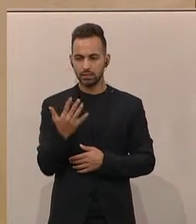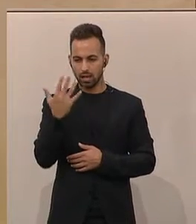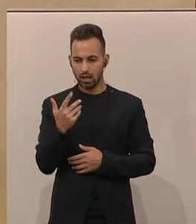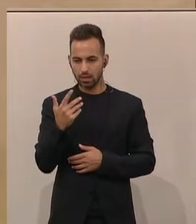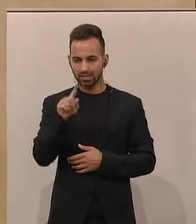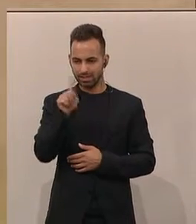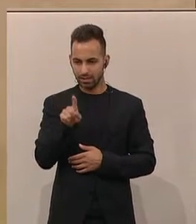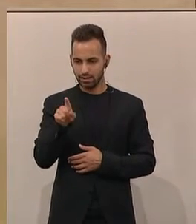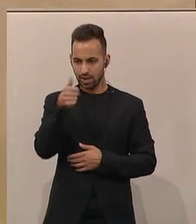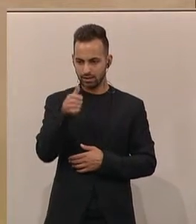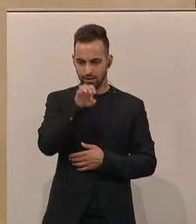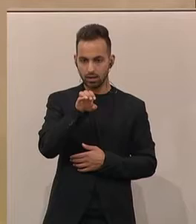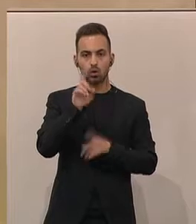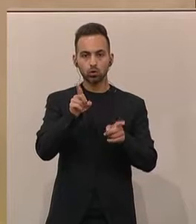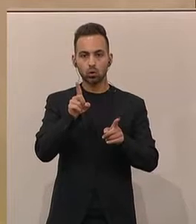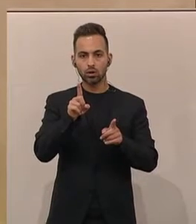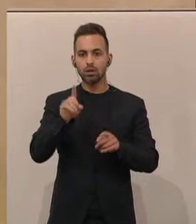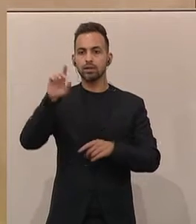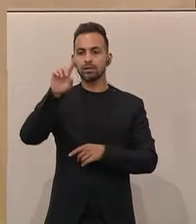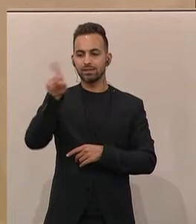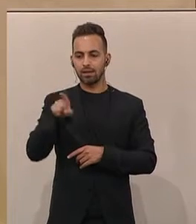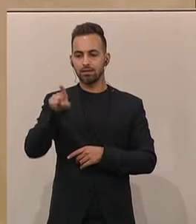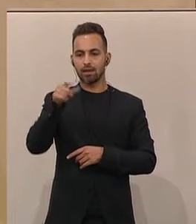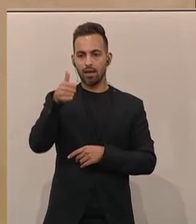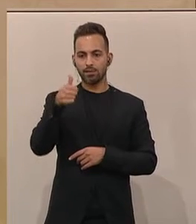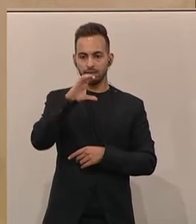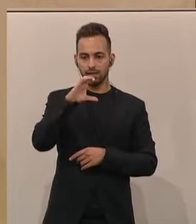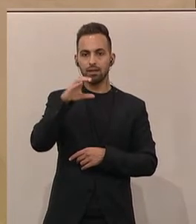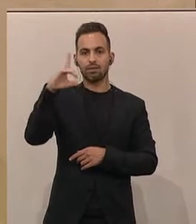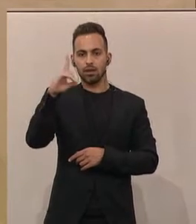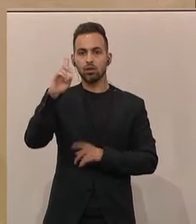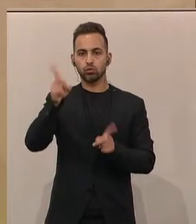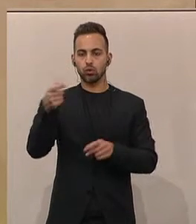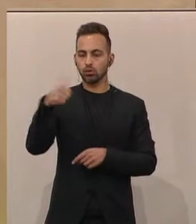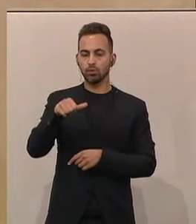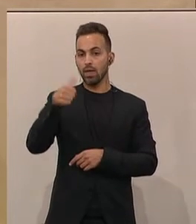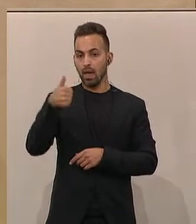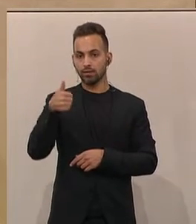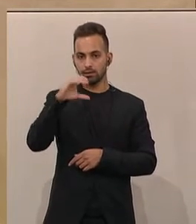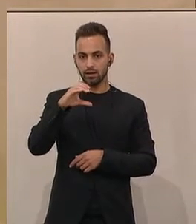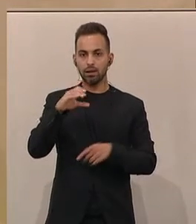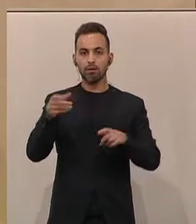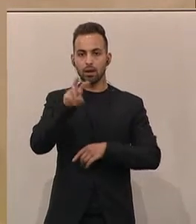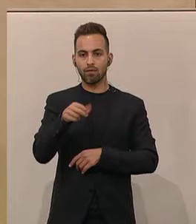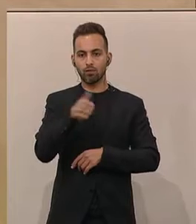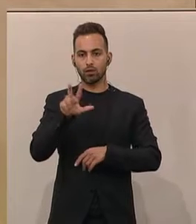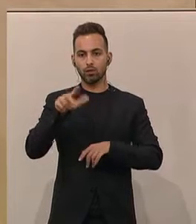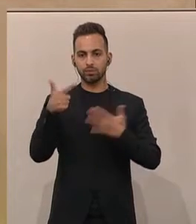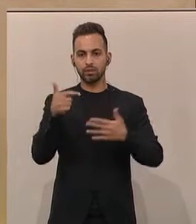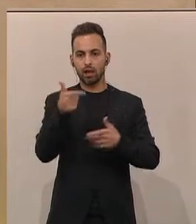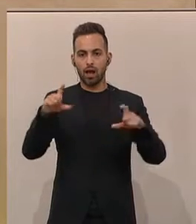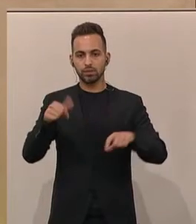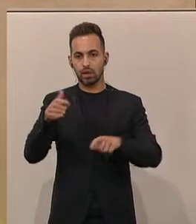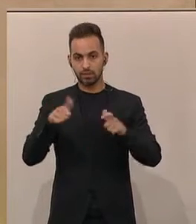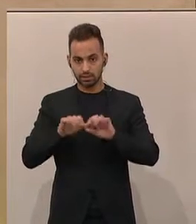Vor der Z1e werden folgende Z1c und 1d eingefügt. 1c. In § 173a Absatz 1